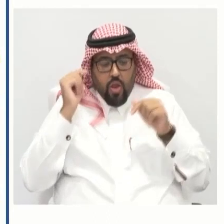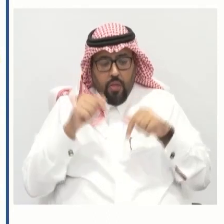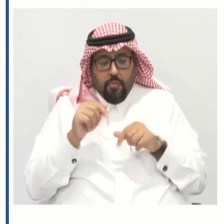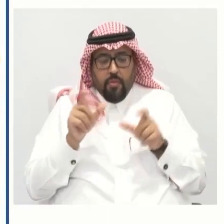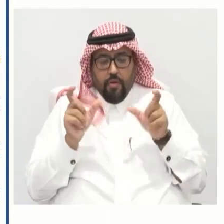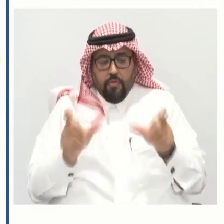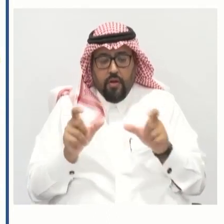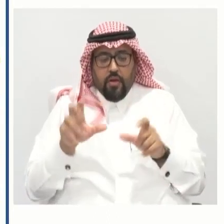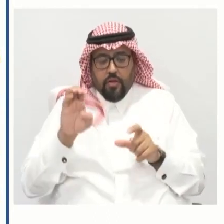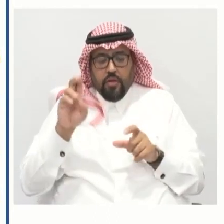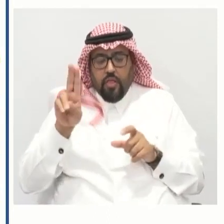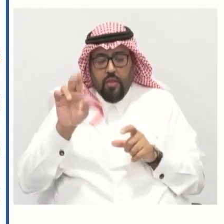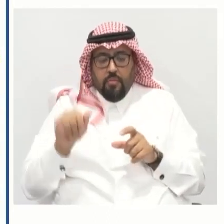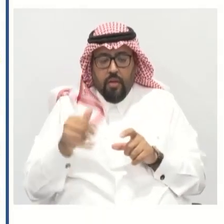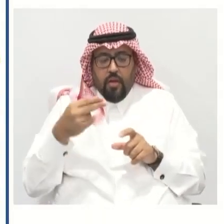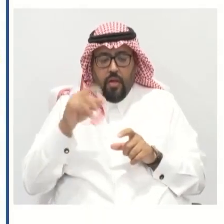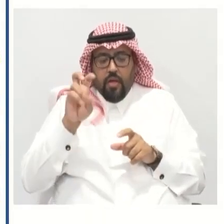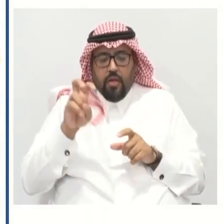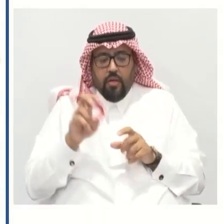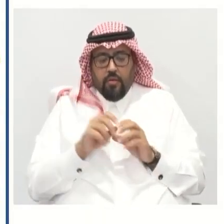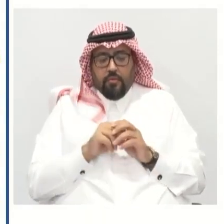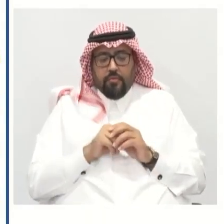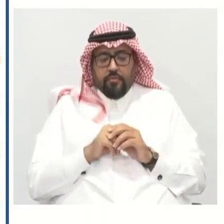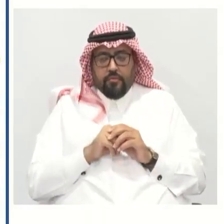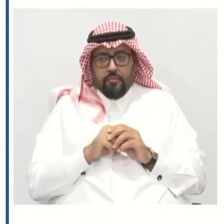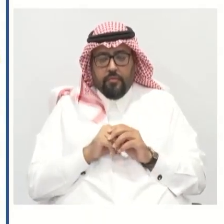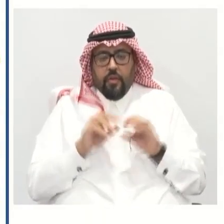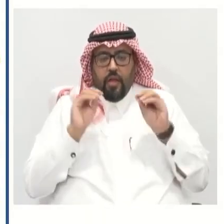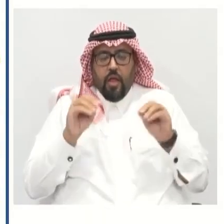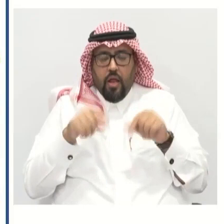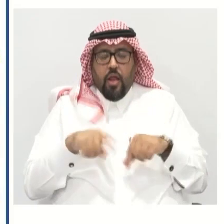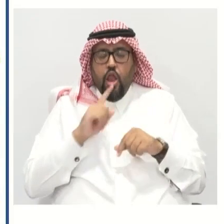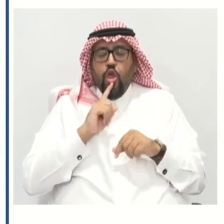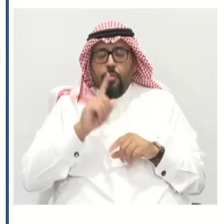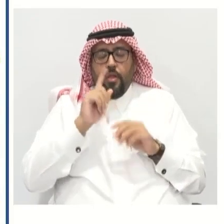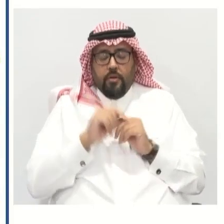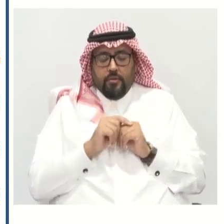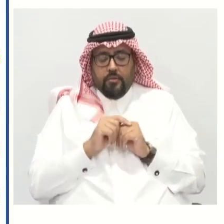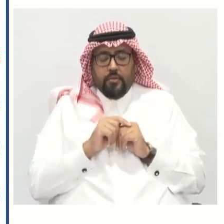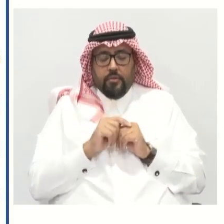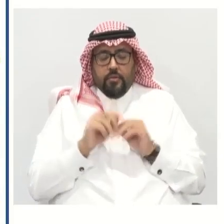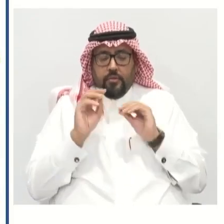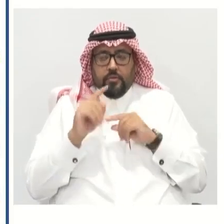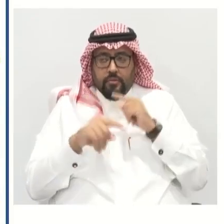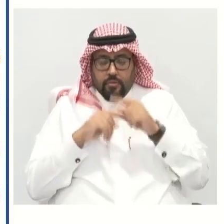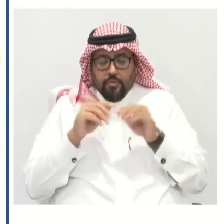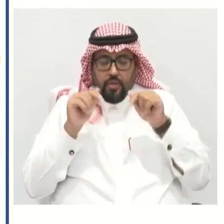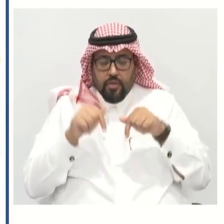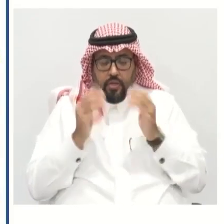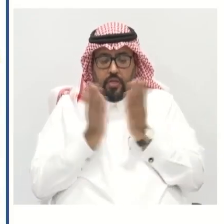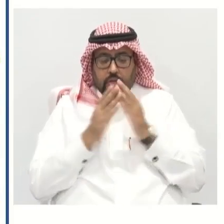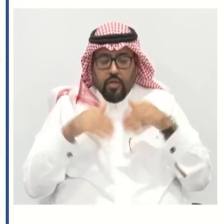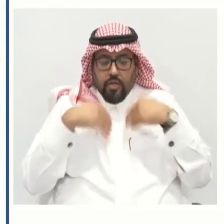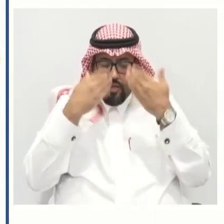الحمايه الاجتماعيه وزاره الموارد البشريه والتنميه الاجتماعيه وباذن الله تعالى في درسنا